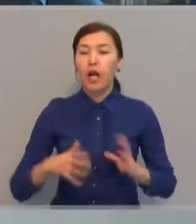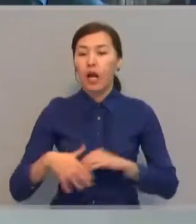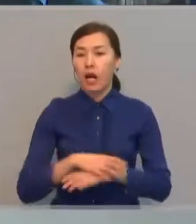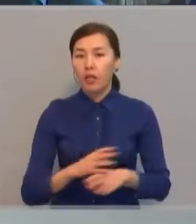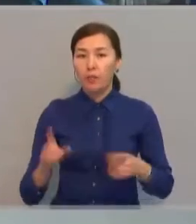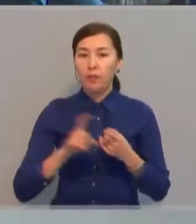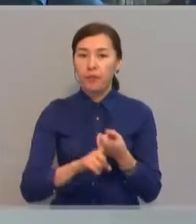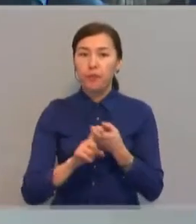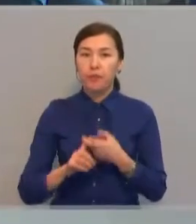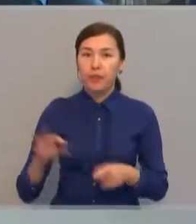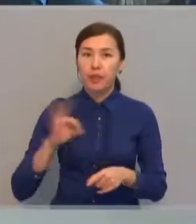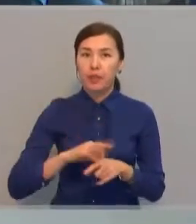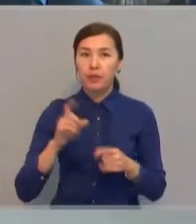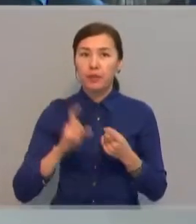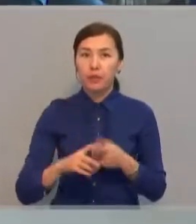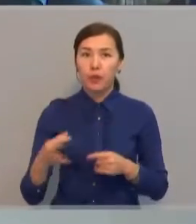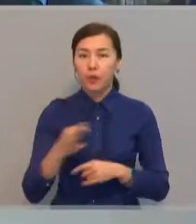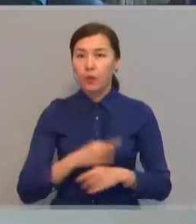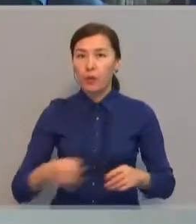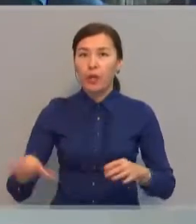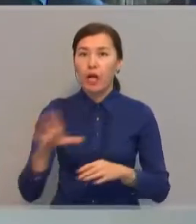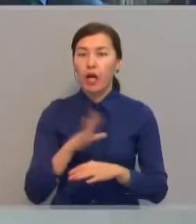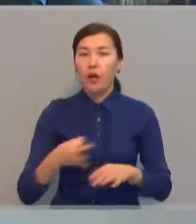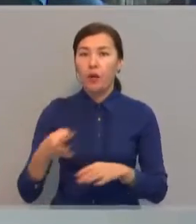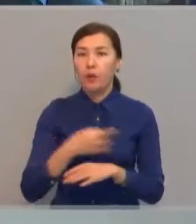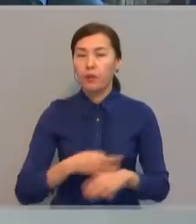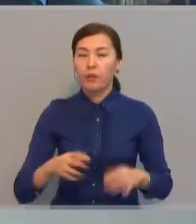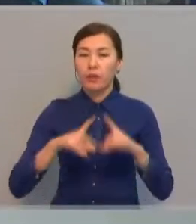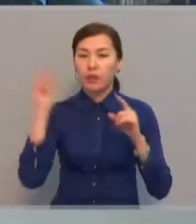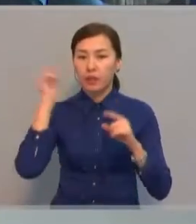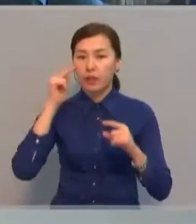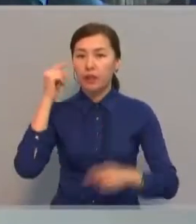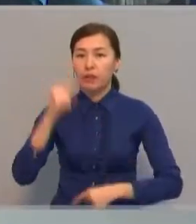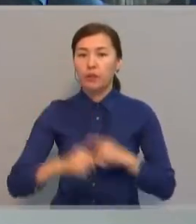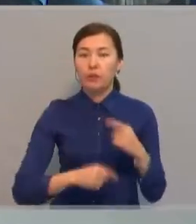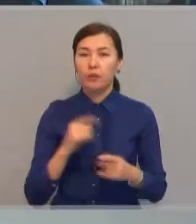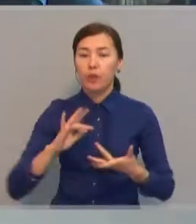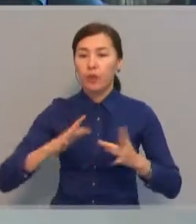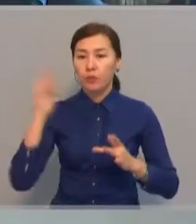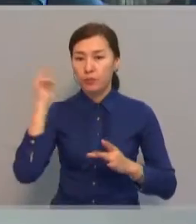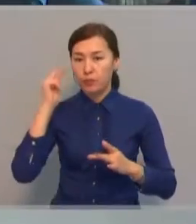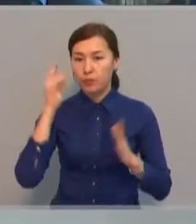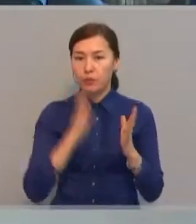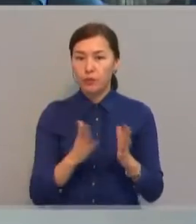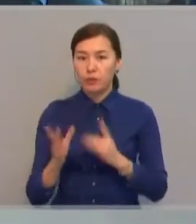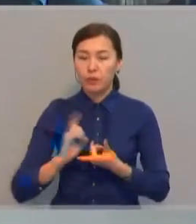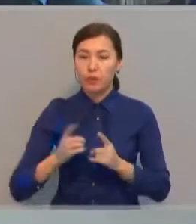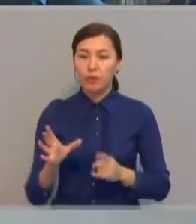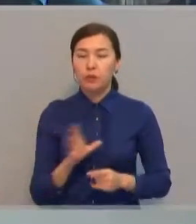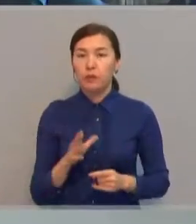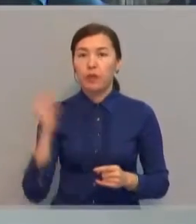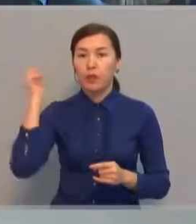Дүние жүзін жайлаған пандемияға байланысты өңіріміздің барлық аймақтарындағы мектептер дәстүрлі және қашықтықтан оқыту жүйесіне көшкен